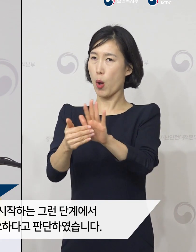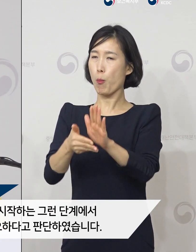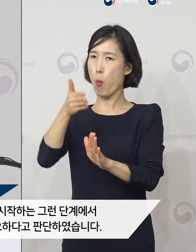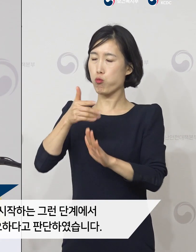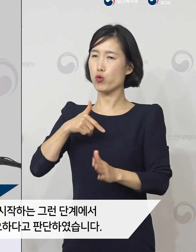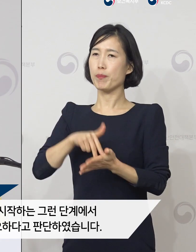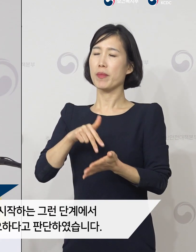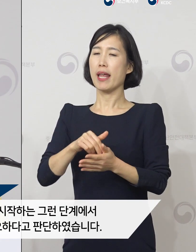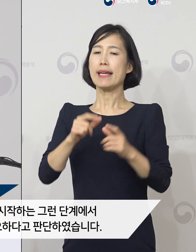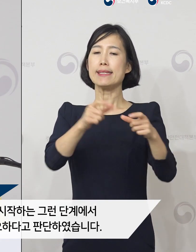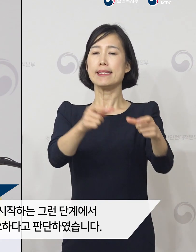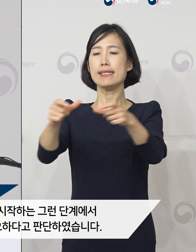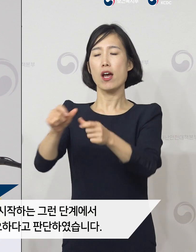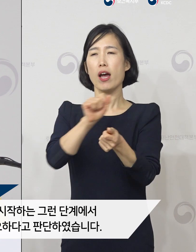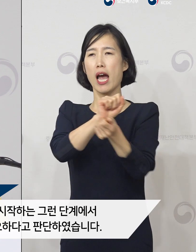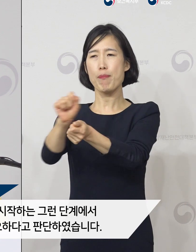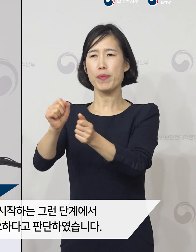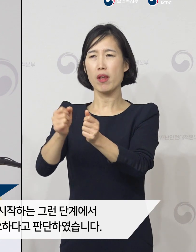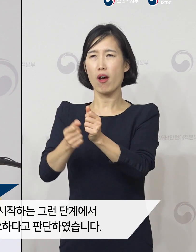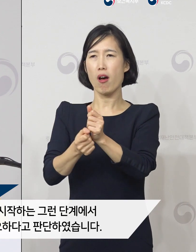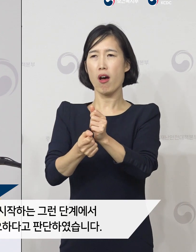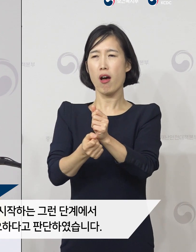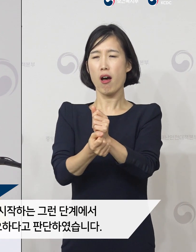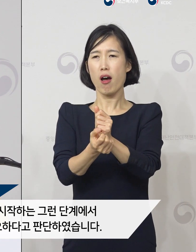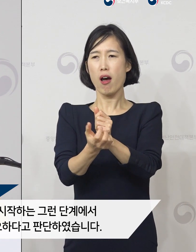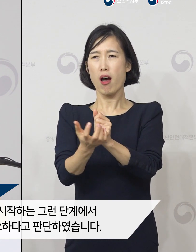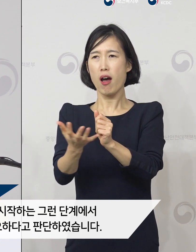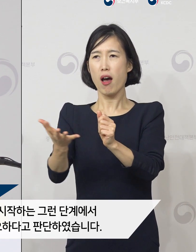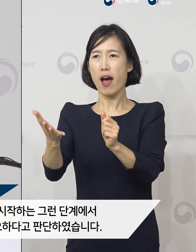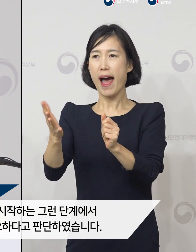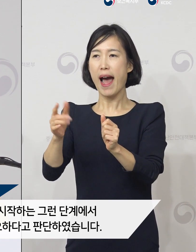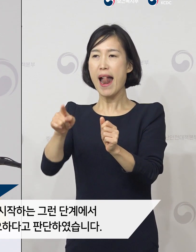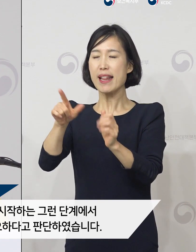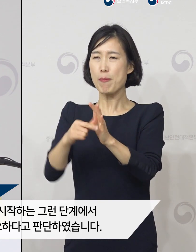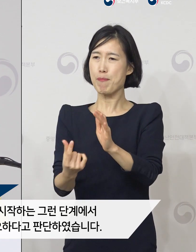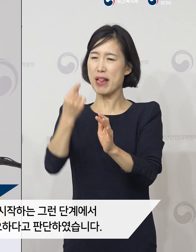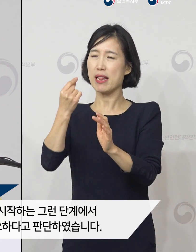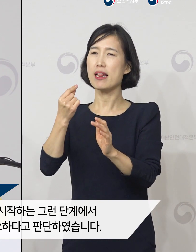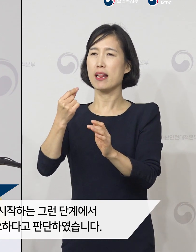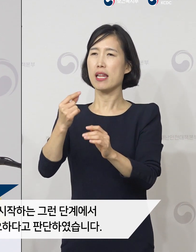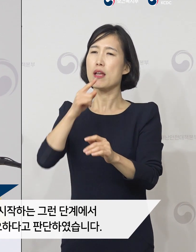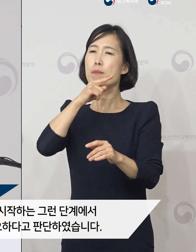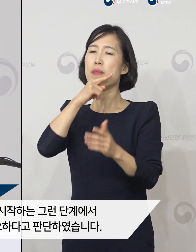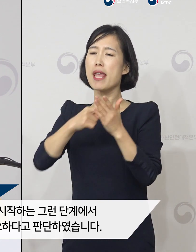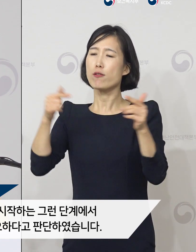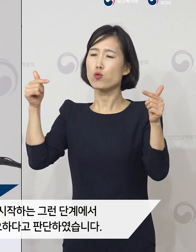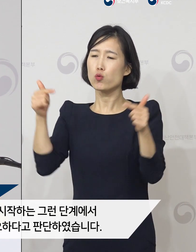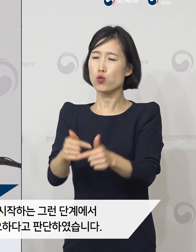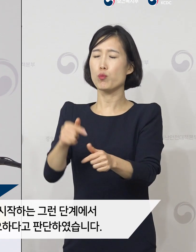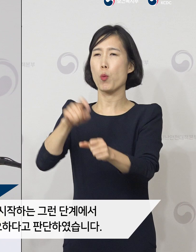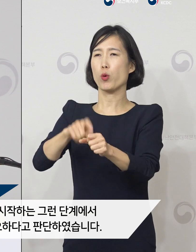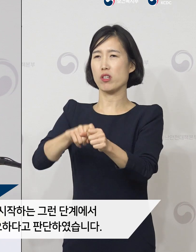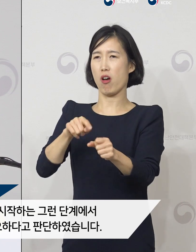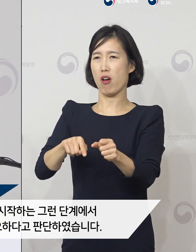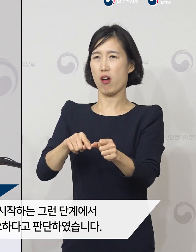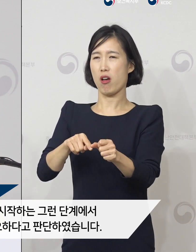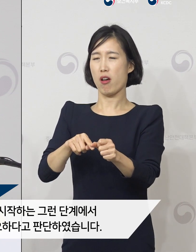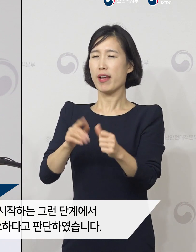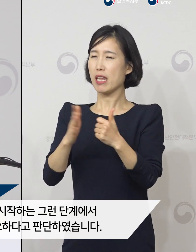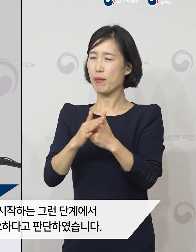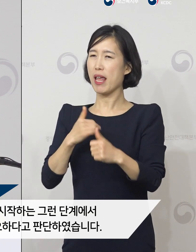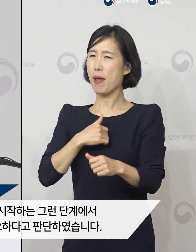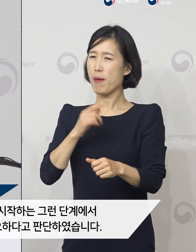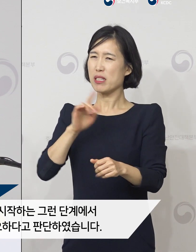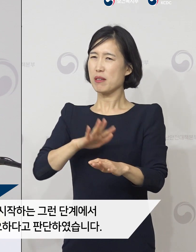중앙방역대책본부는 지역사회 감염이 확산되기 시작하는 그런 단계에서 피해 최소화를 목적으로 하는